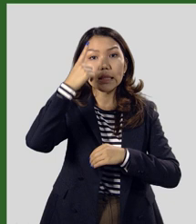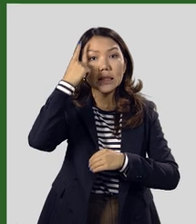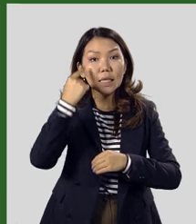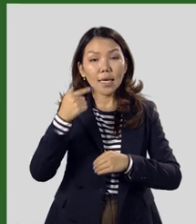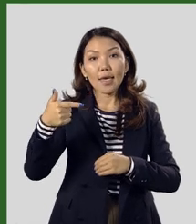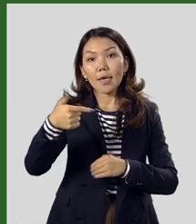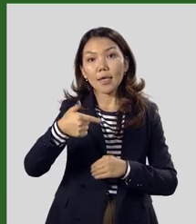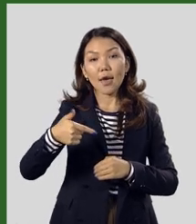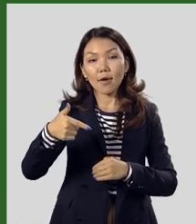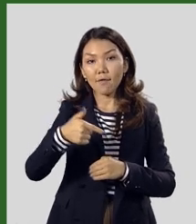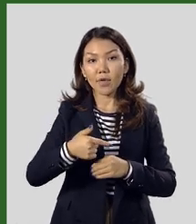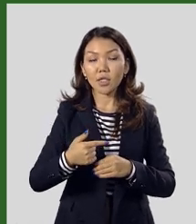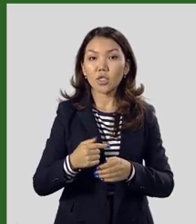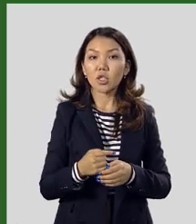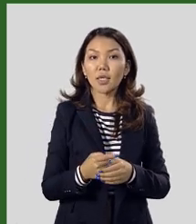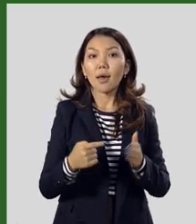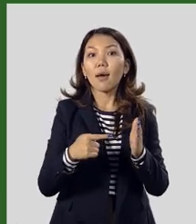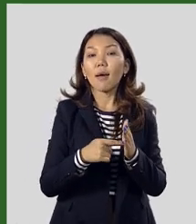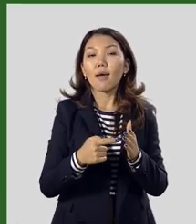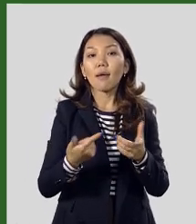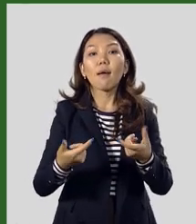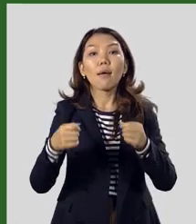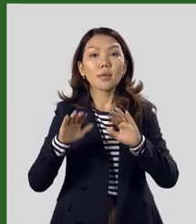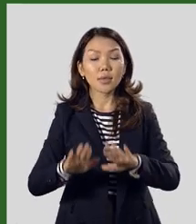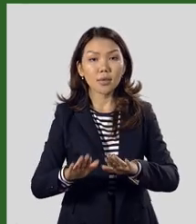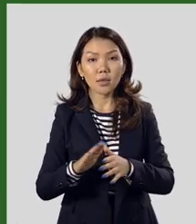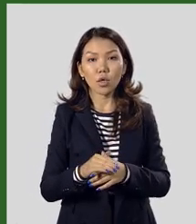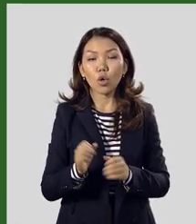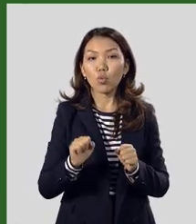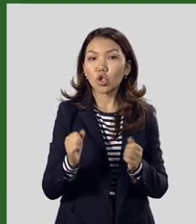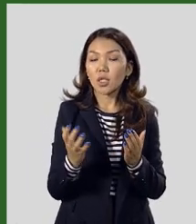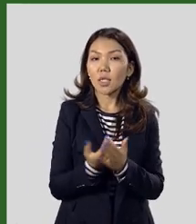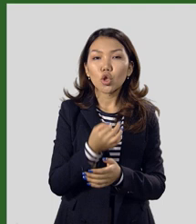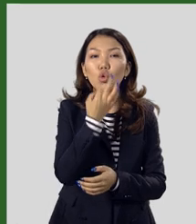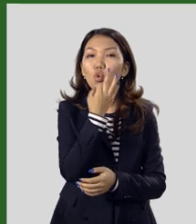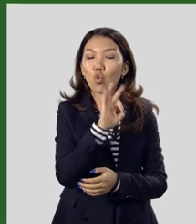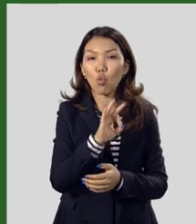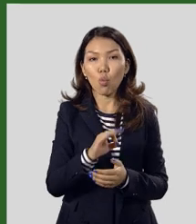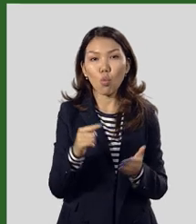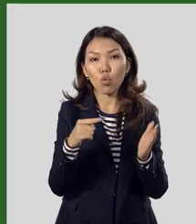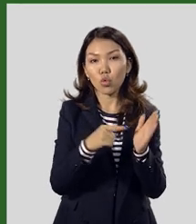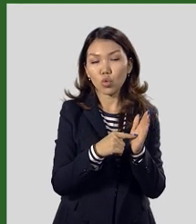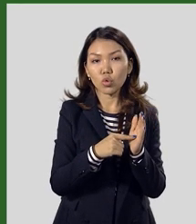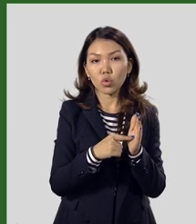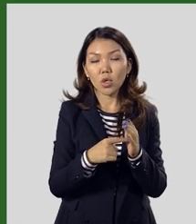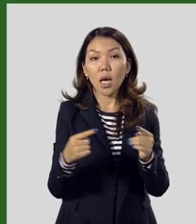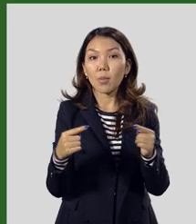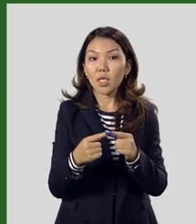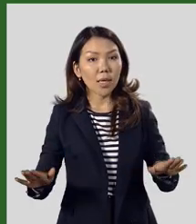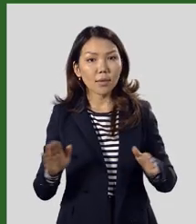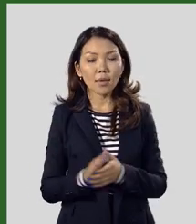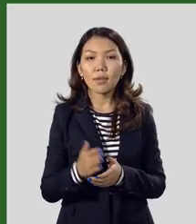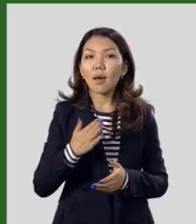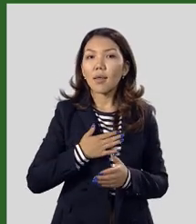географические координаты, можно найти любой объект на карте и определить его положение. Ребята,